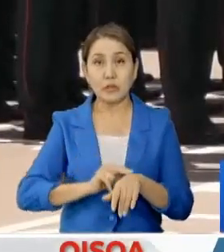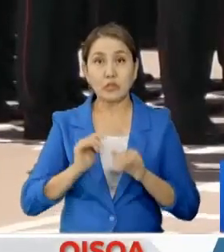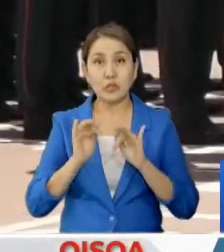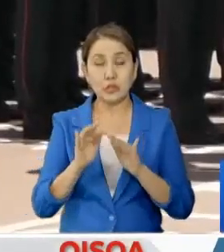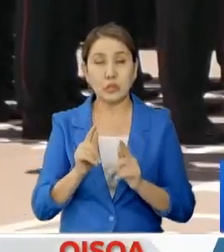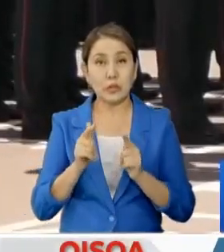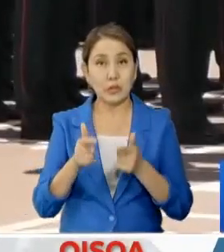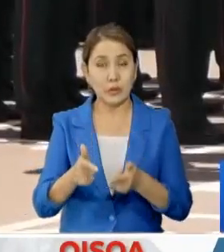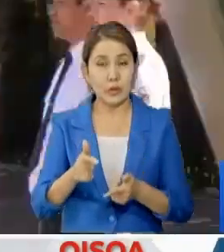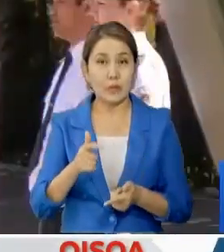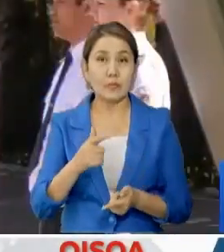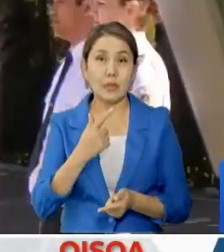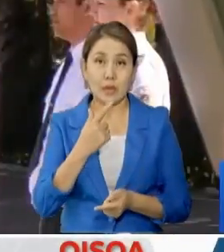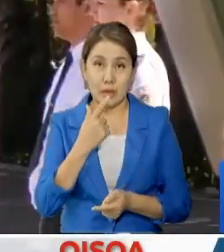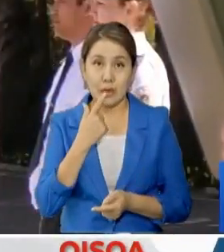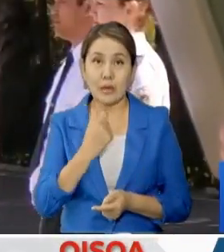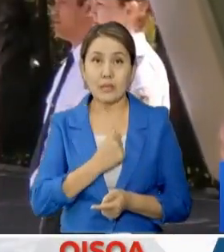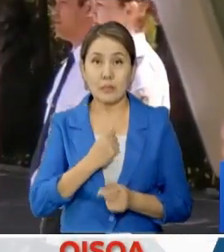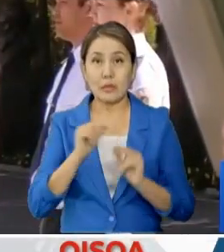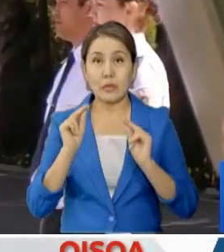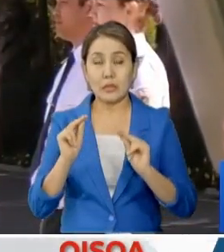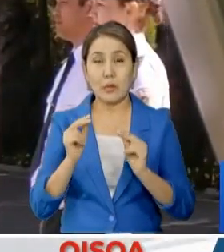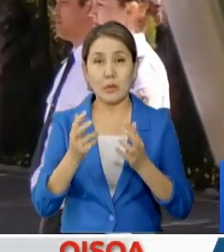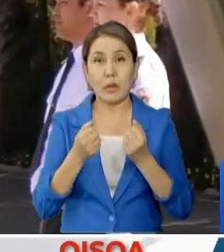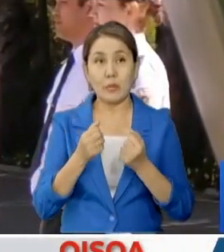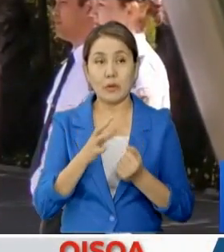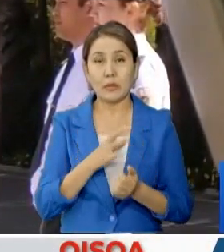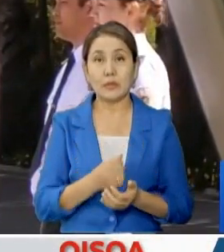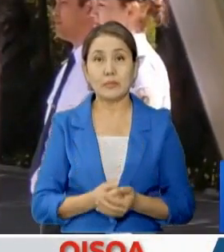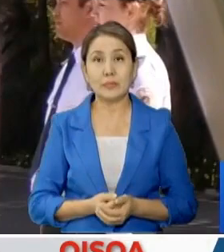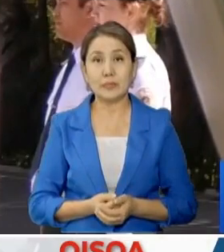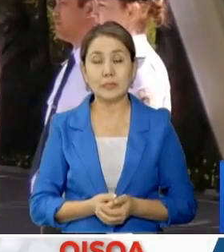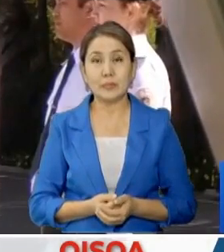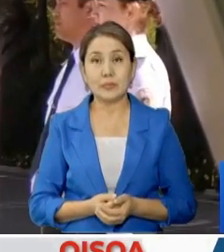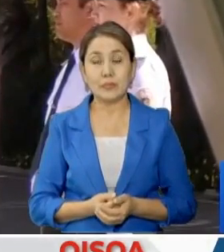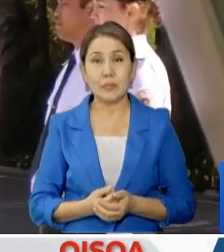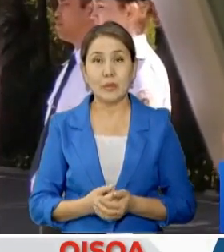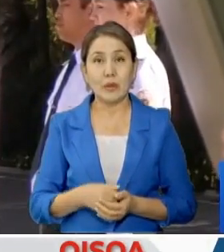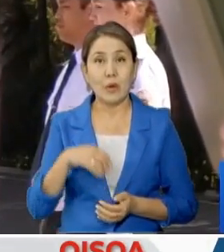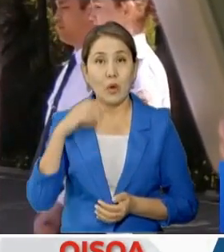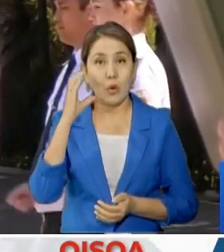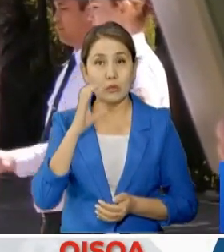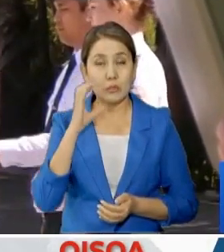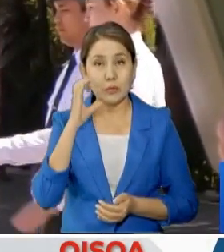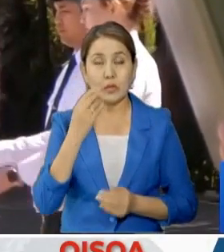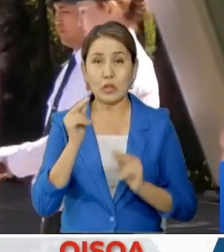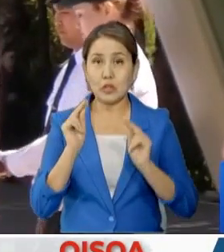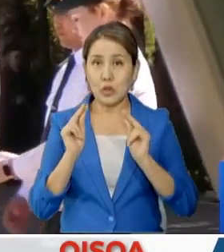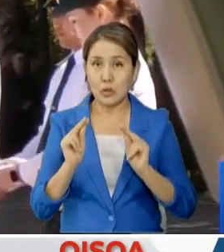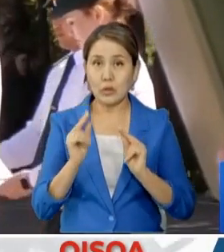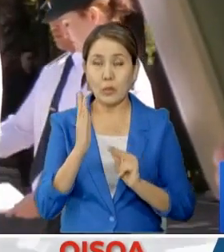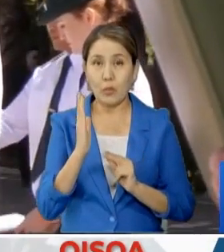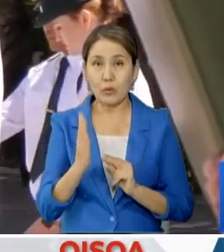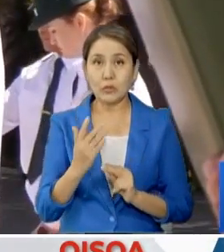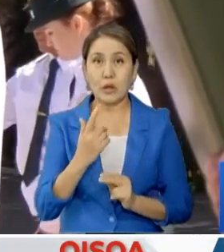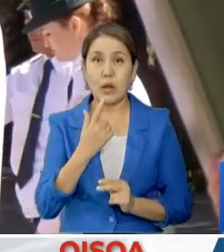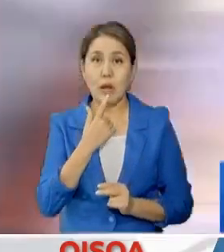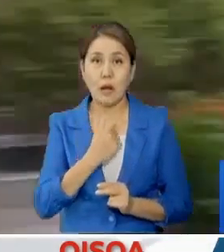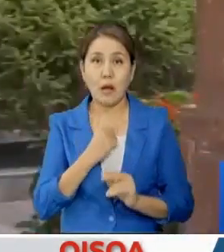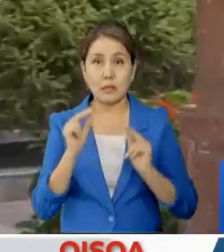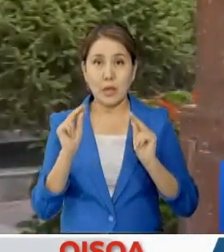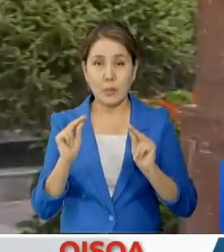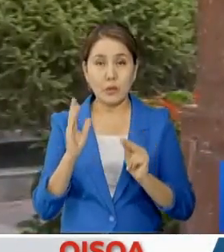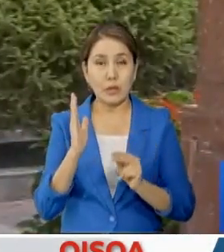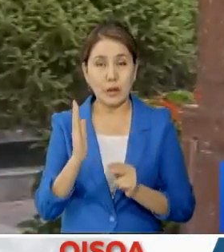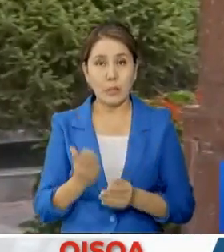xodimining xizmat qasamiyatini qabul qildilar. Vatanimga, O'zbekiston xalqiga sodiq bo'lishga qasamiyat qilaman.